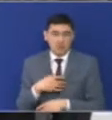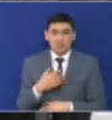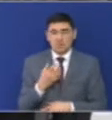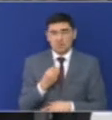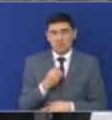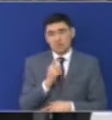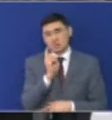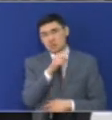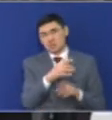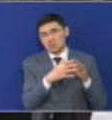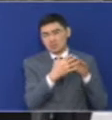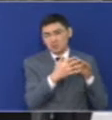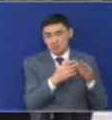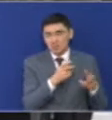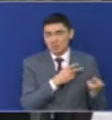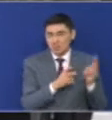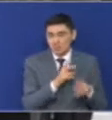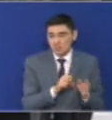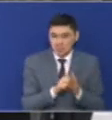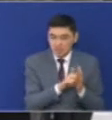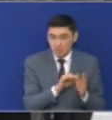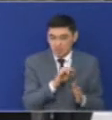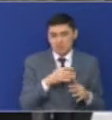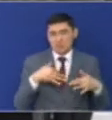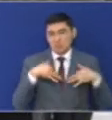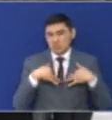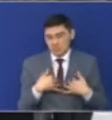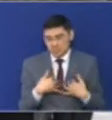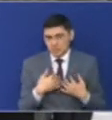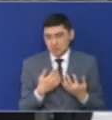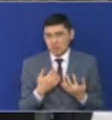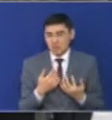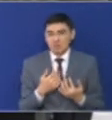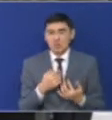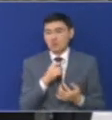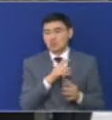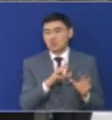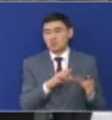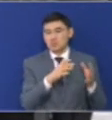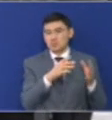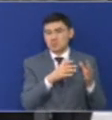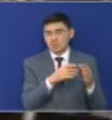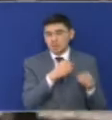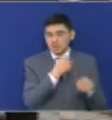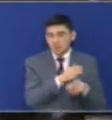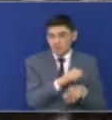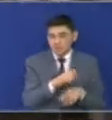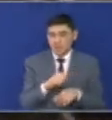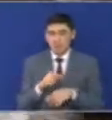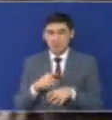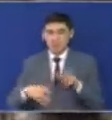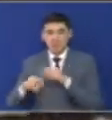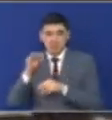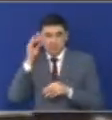дошел до Великой Победы. И пока жива память о героях, жива наша великая страна. Победа в